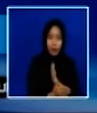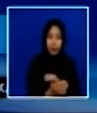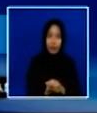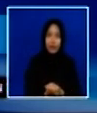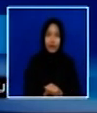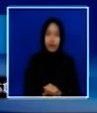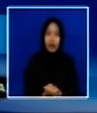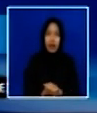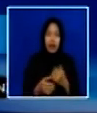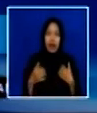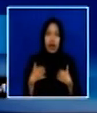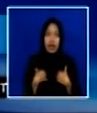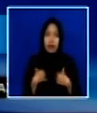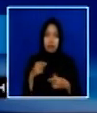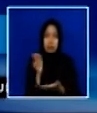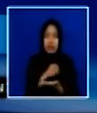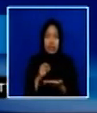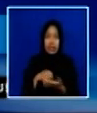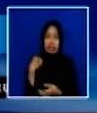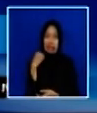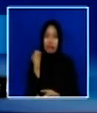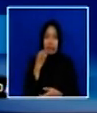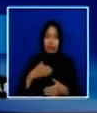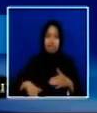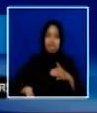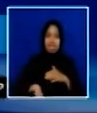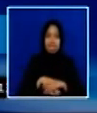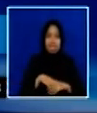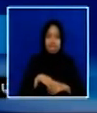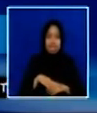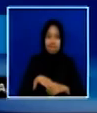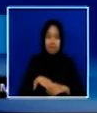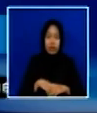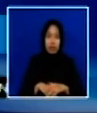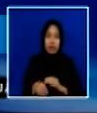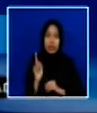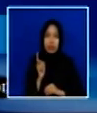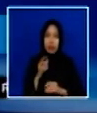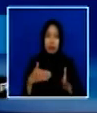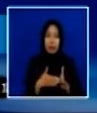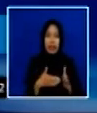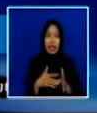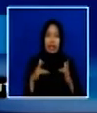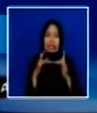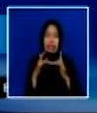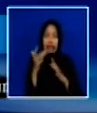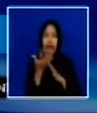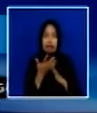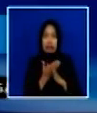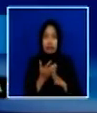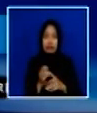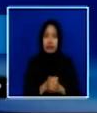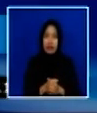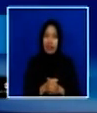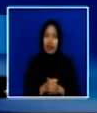pembelajaran ini tidak bisa maksimal karena terkendala dengan akses internet itu bicycle selain